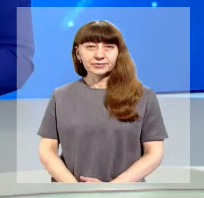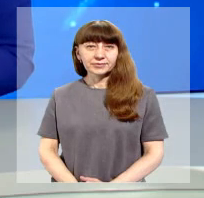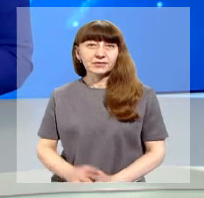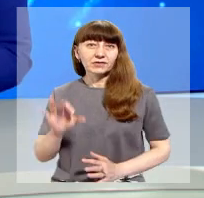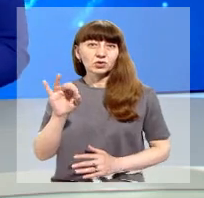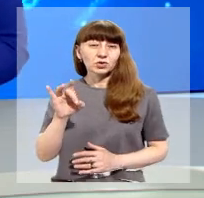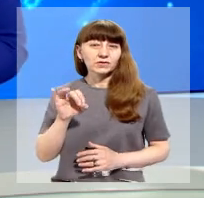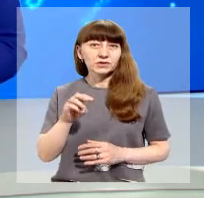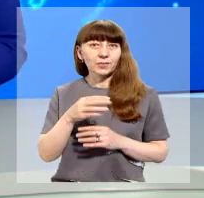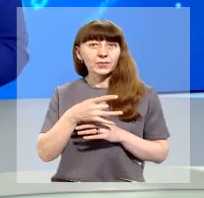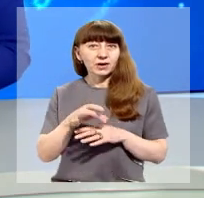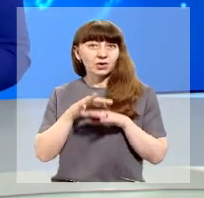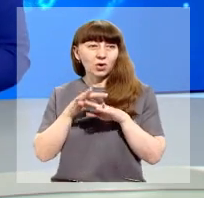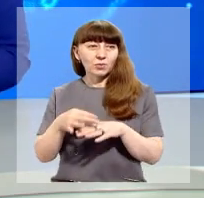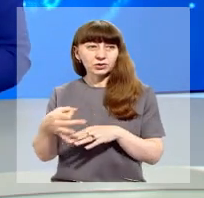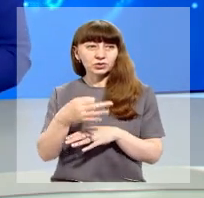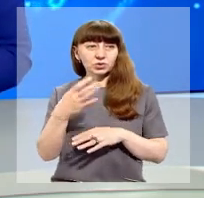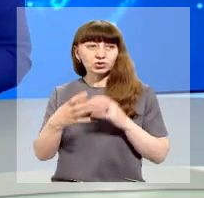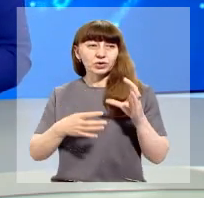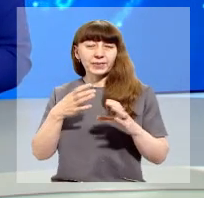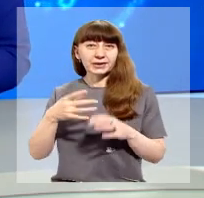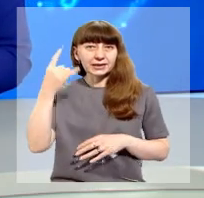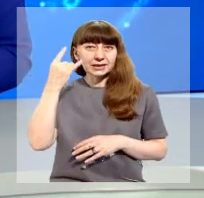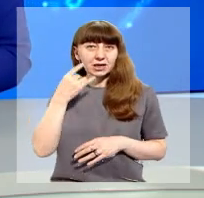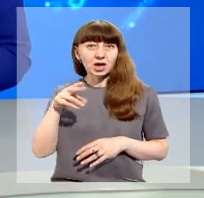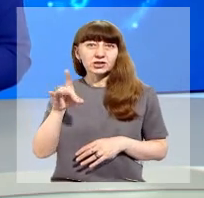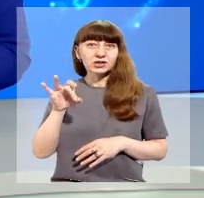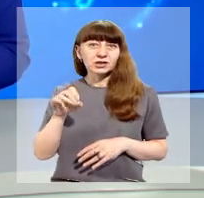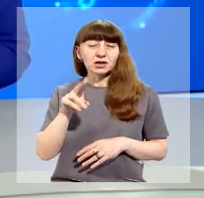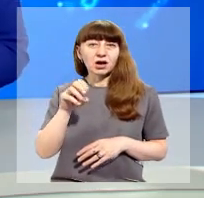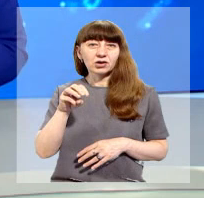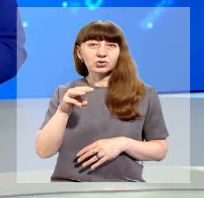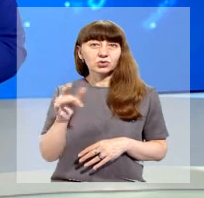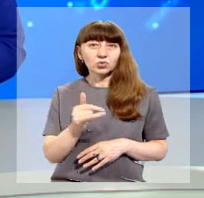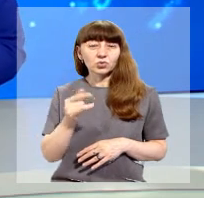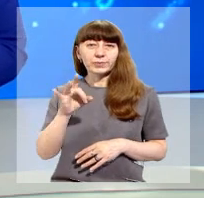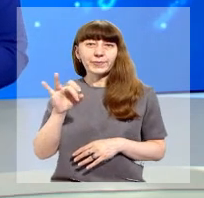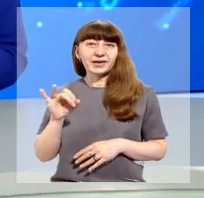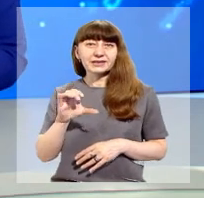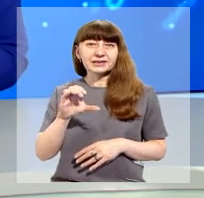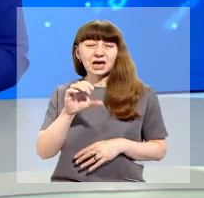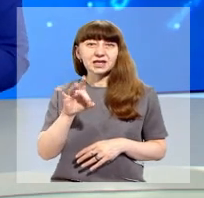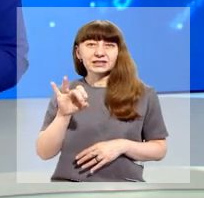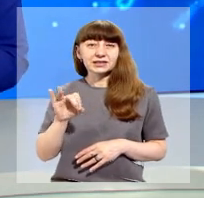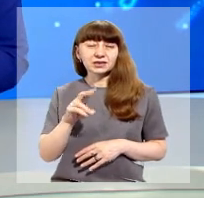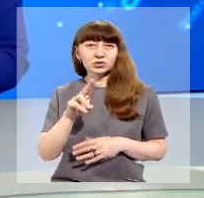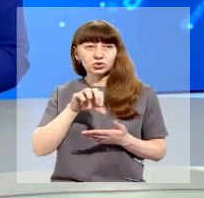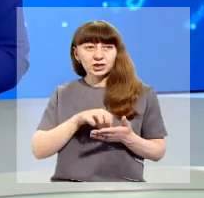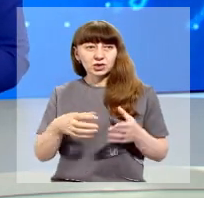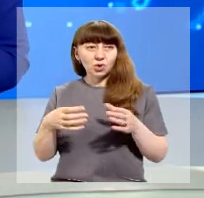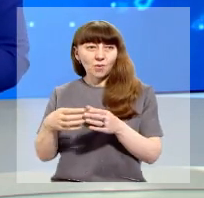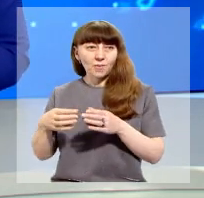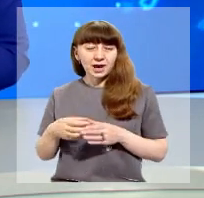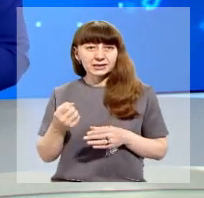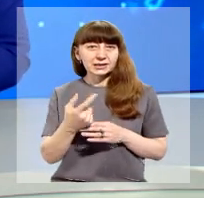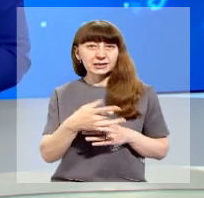В Федоровском районе прошел областной этап чемпионата Казахстана по асык-ату и без асык. В соревнованиях приняли участие команды из ряда